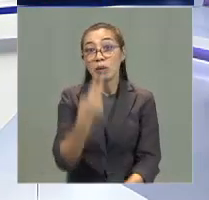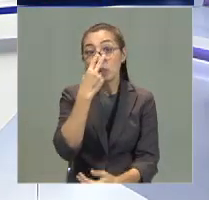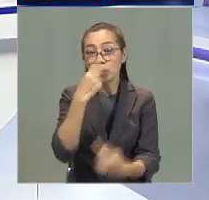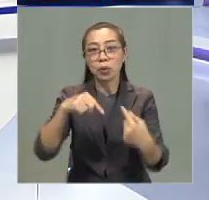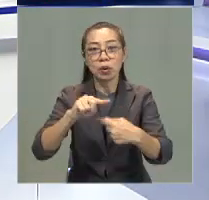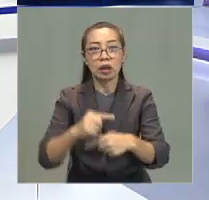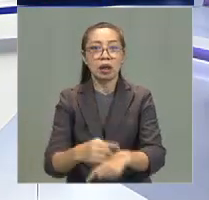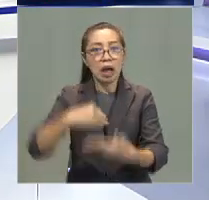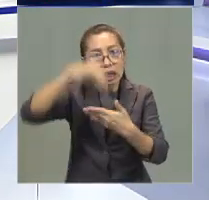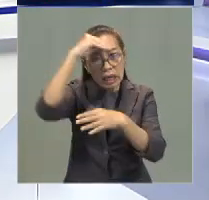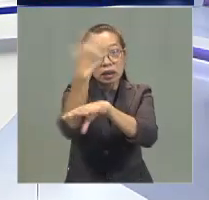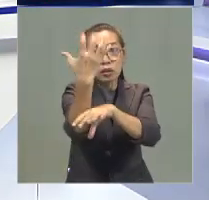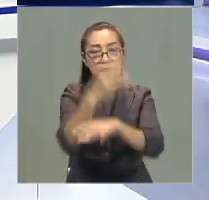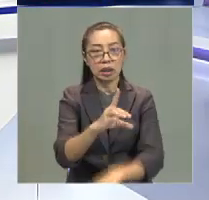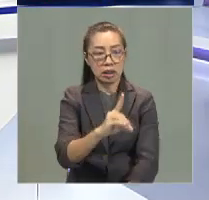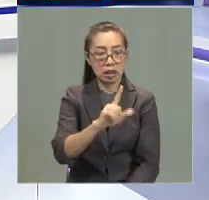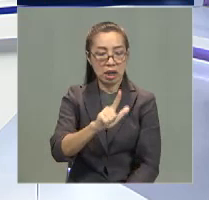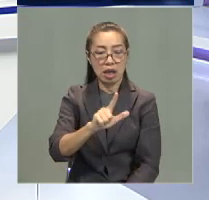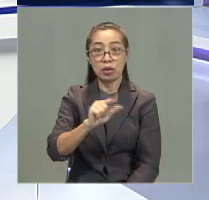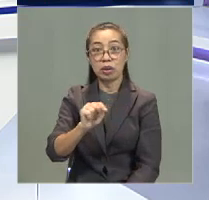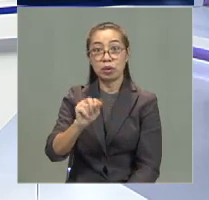จะไปดูตัวอย่างการทดลองเรียนทางไกลหรือว่าdl TV